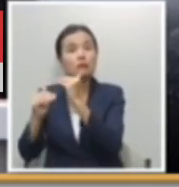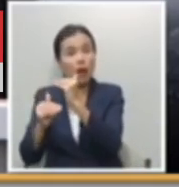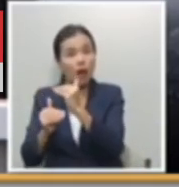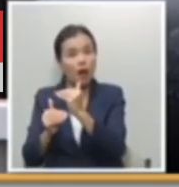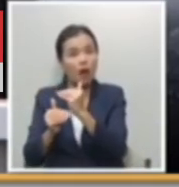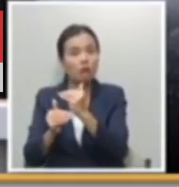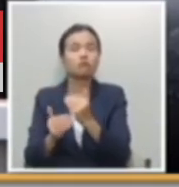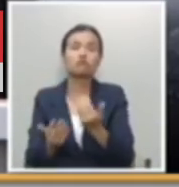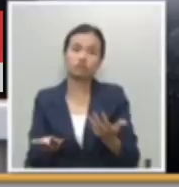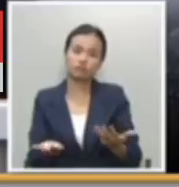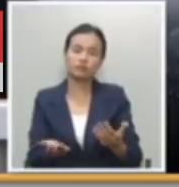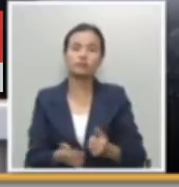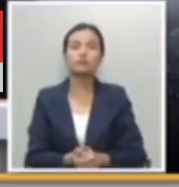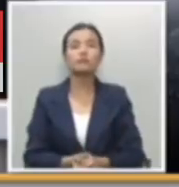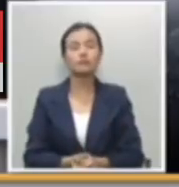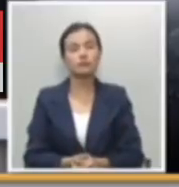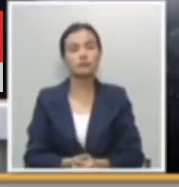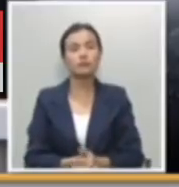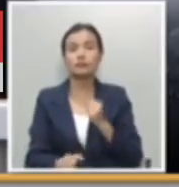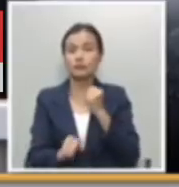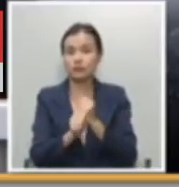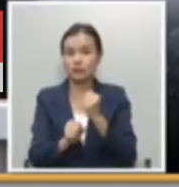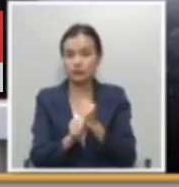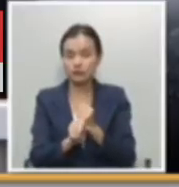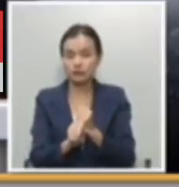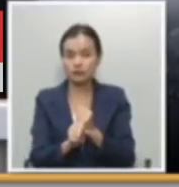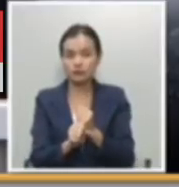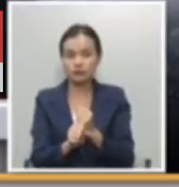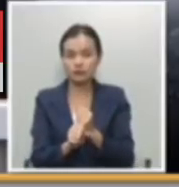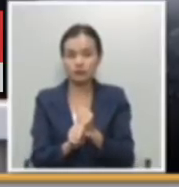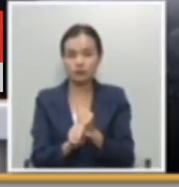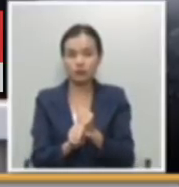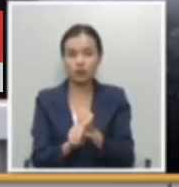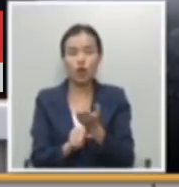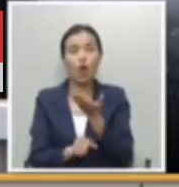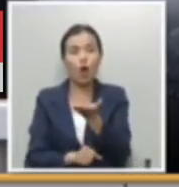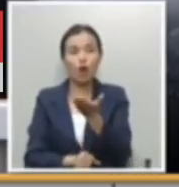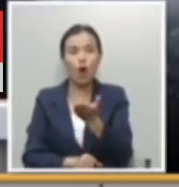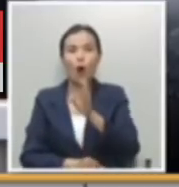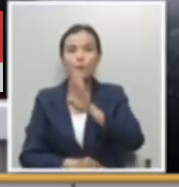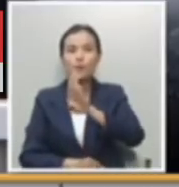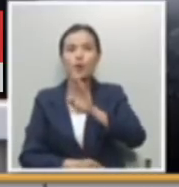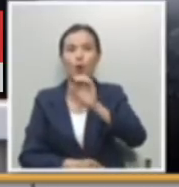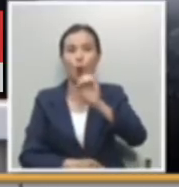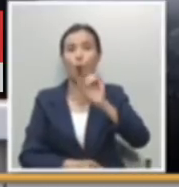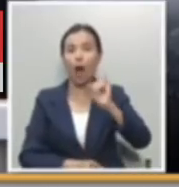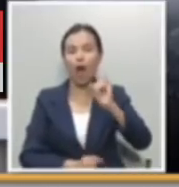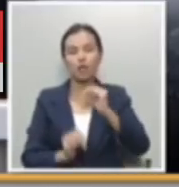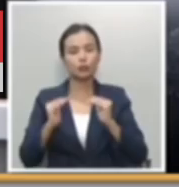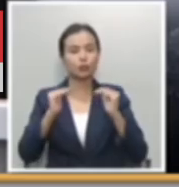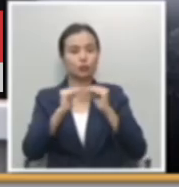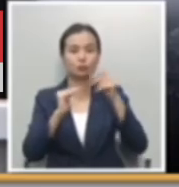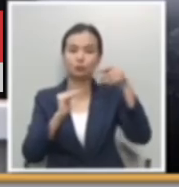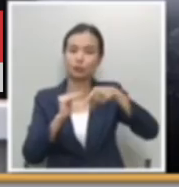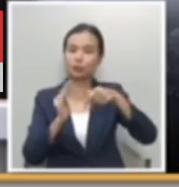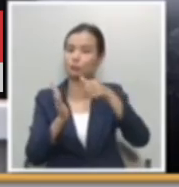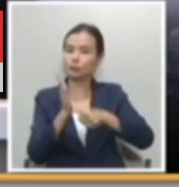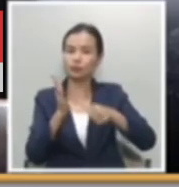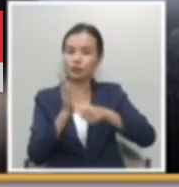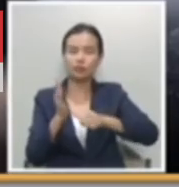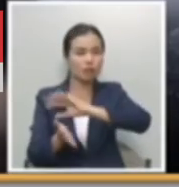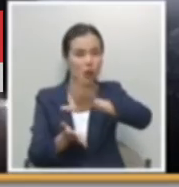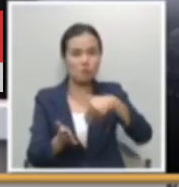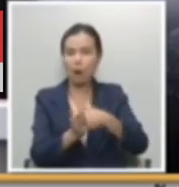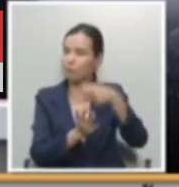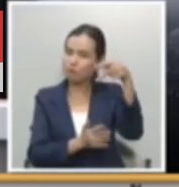หมครับเขาจะได้เรื่องของการขอ BOI เขาจะได้สิทธิพิเศษภาษีทุกอย่างน